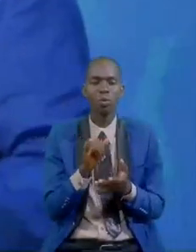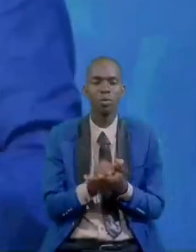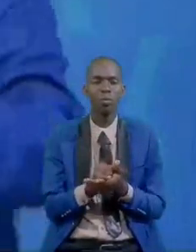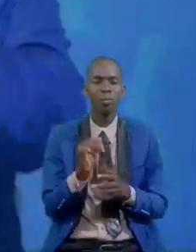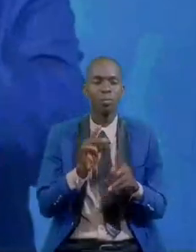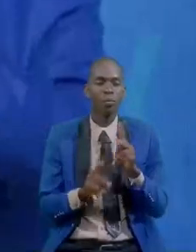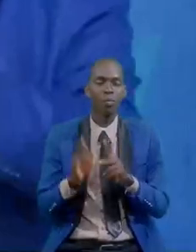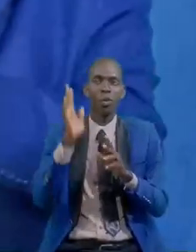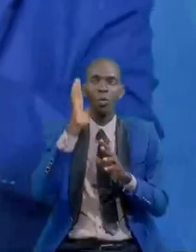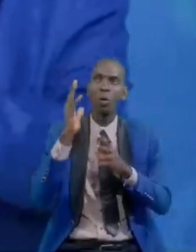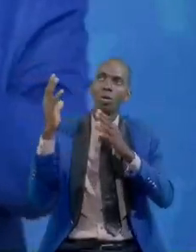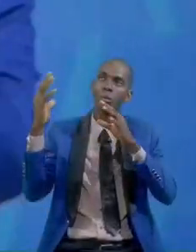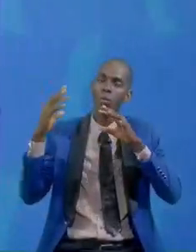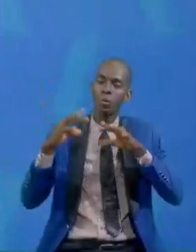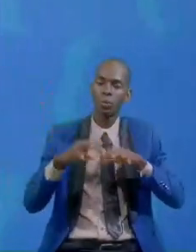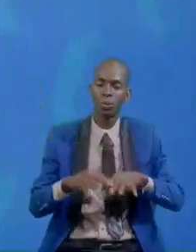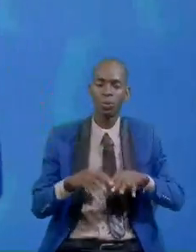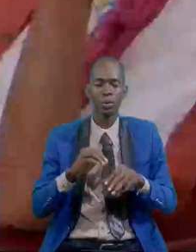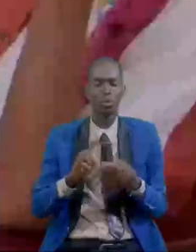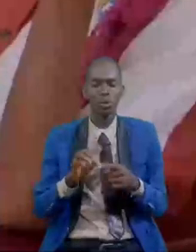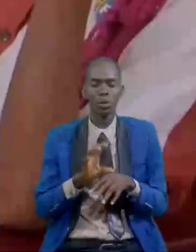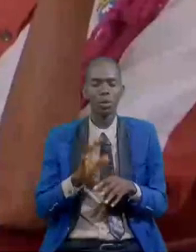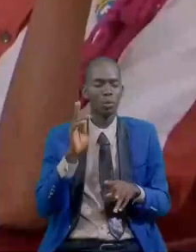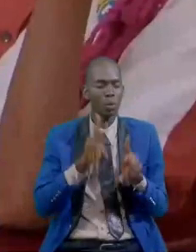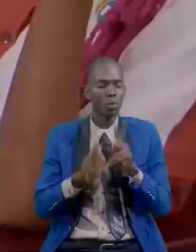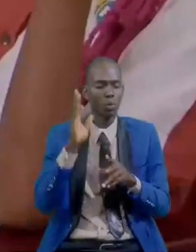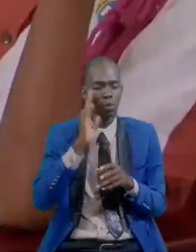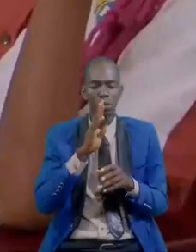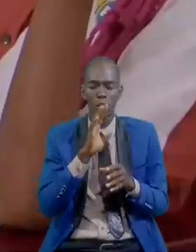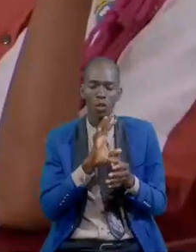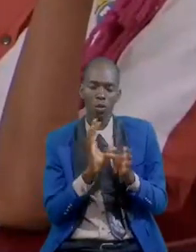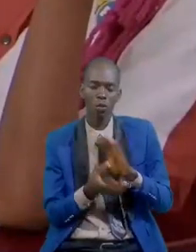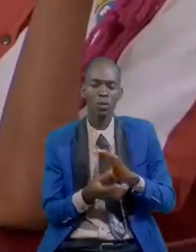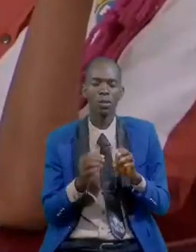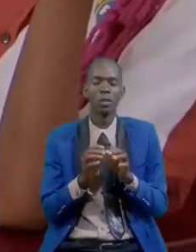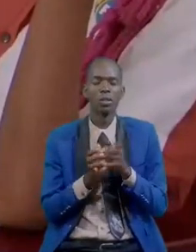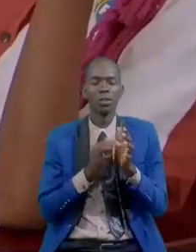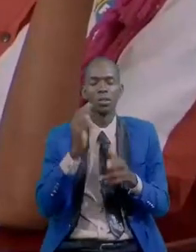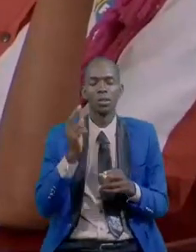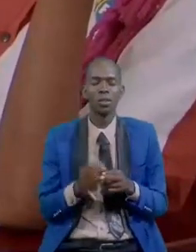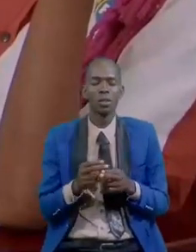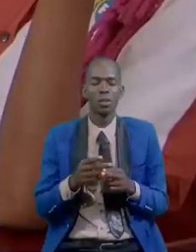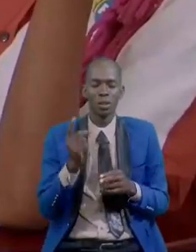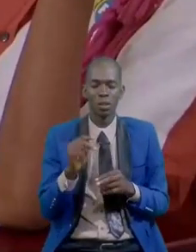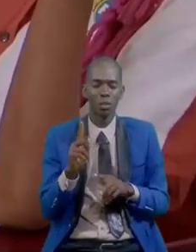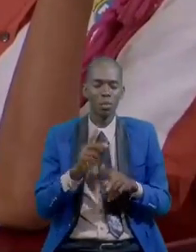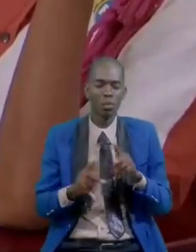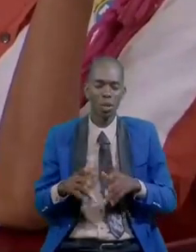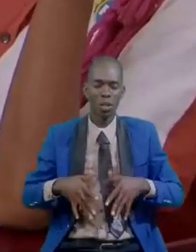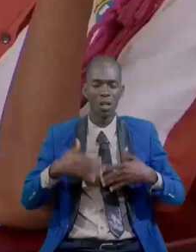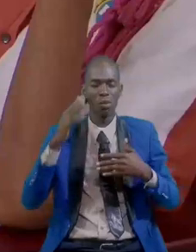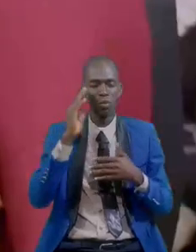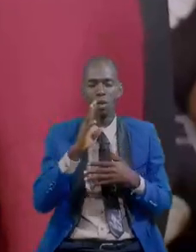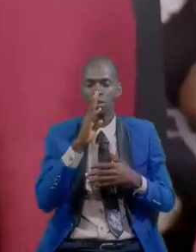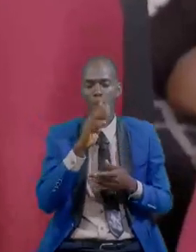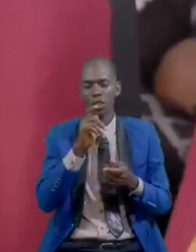gens viennent dans l'église. Les gens seront convertis. La vie des gens sera